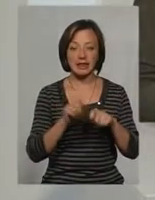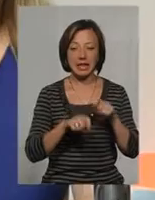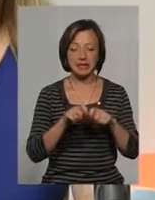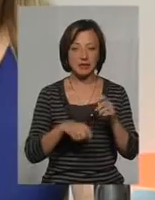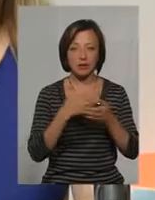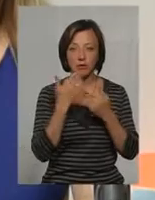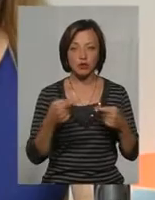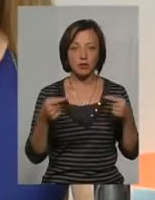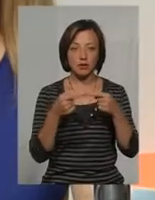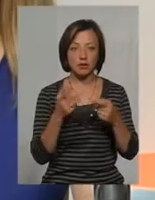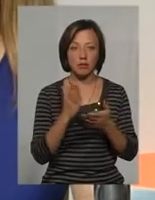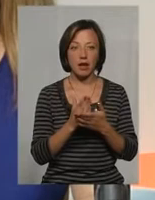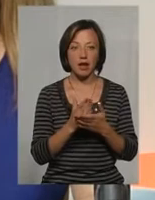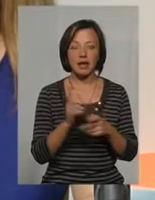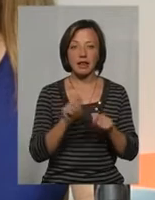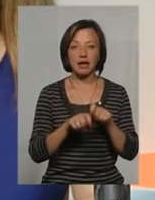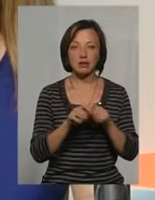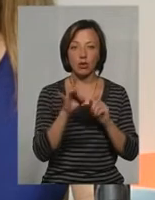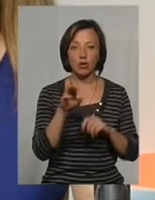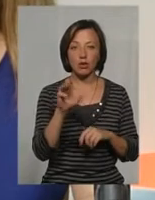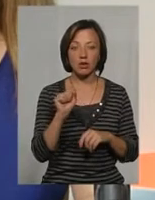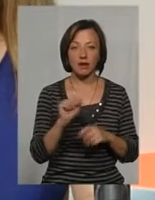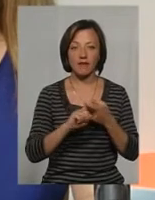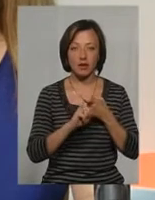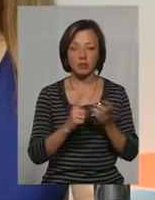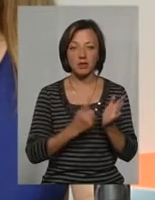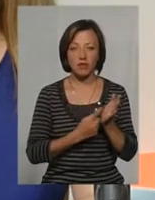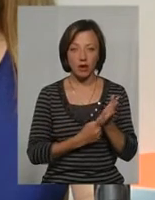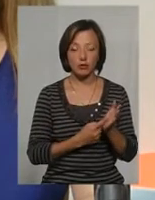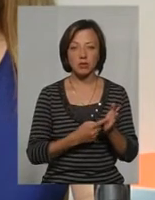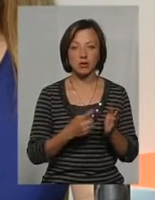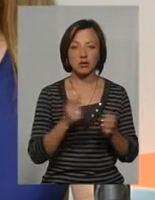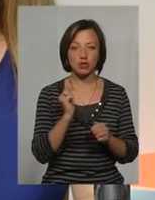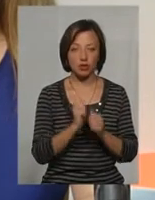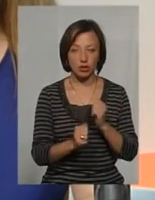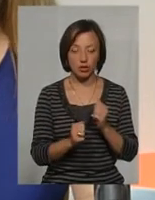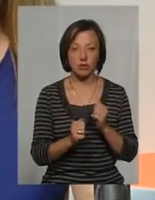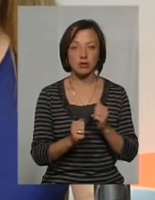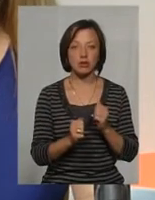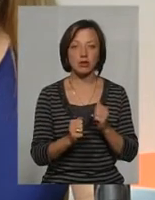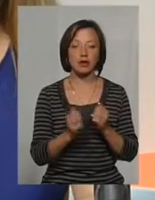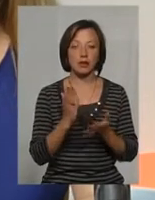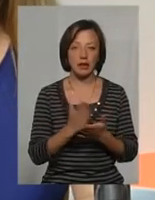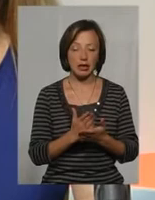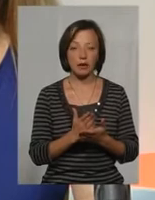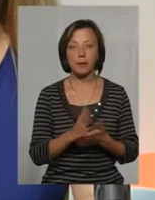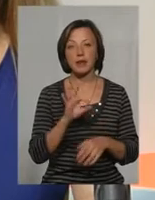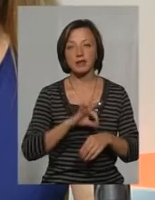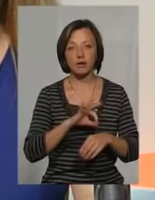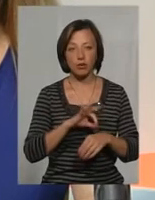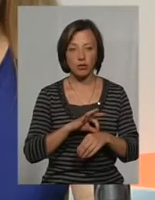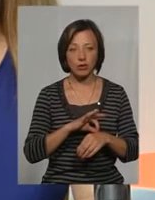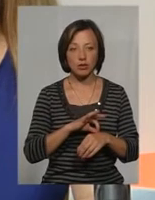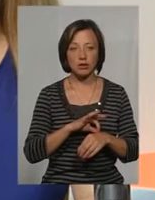їх определяти. Маємо тести тільки на ротавіруси, ми їх підтверджуємо і підтверджуємо доволі таки часто. І